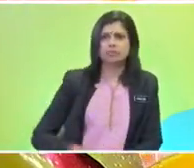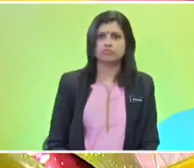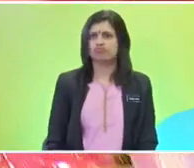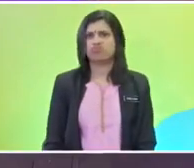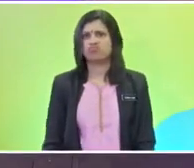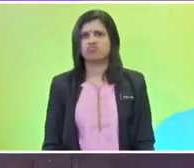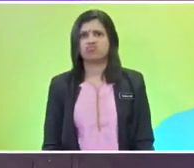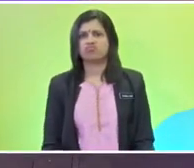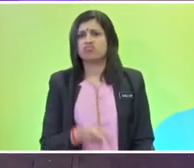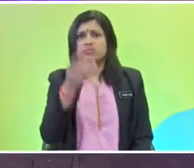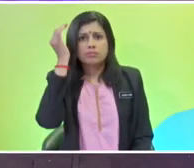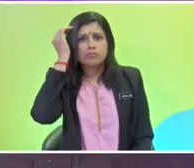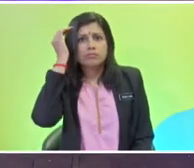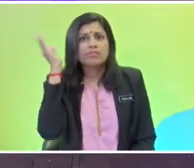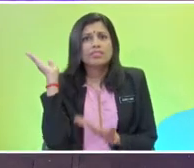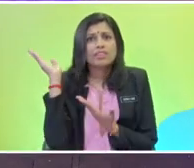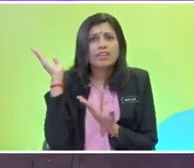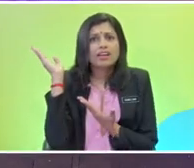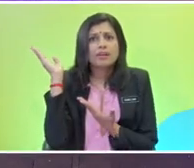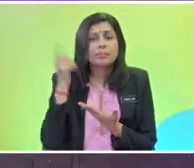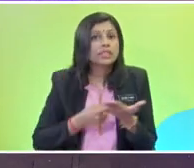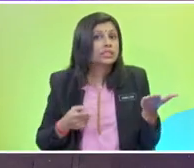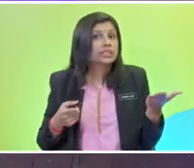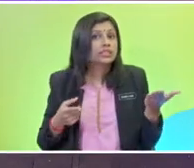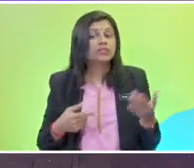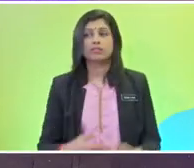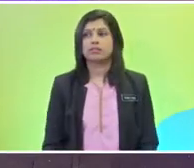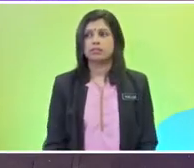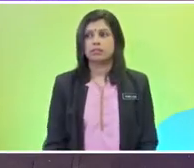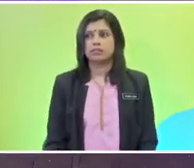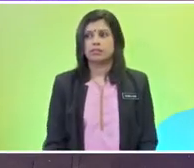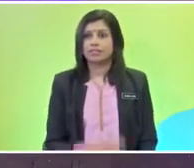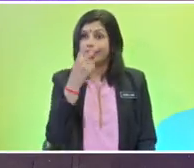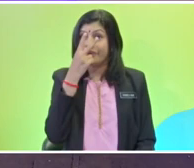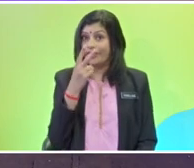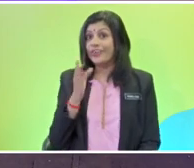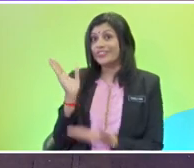Bukan, Din. Murid-murid tahu tak apa kegunaannya? Okey, sebenarnya nak tengok demonstrasi.